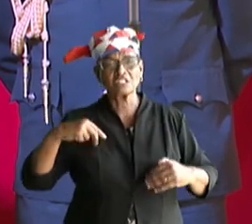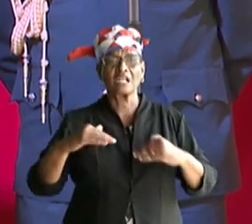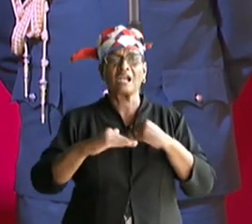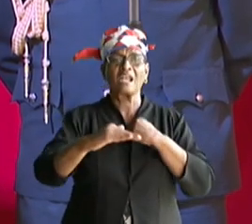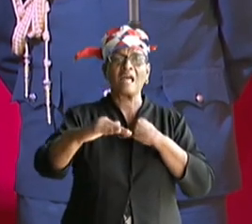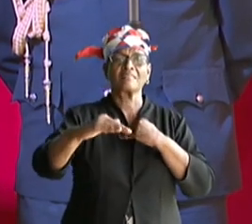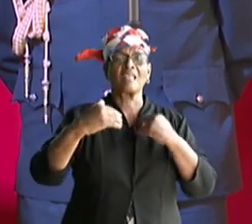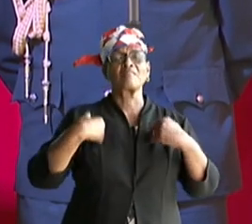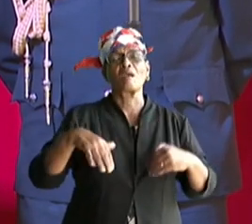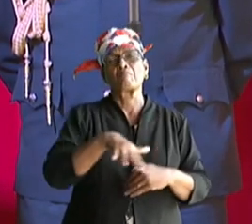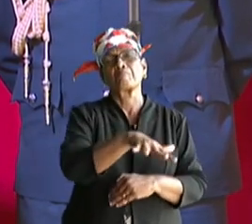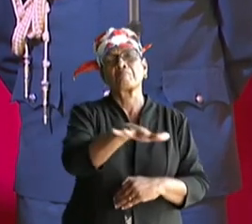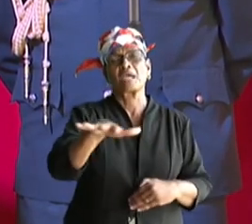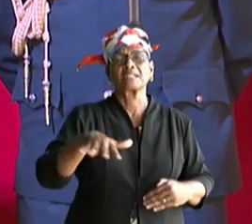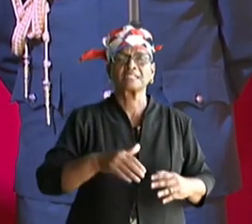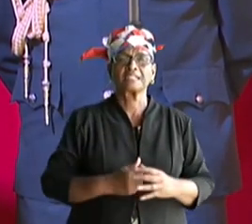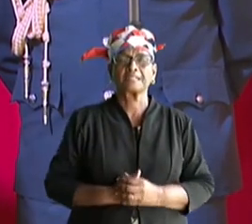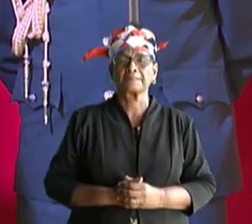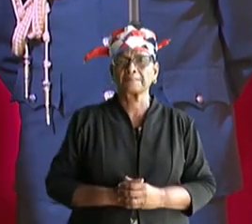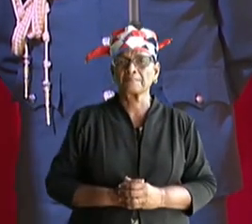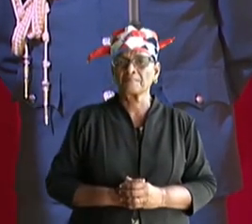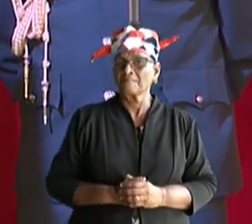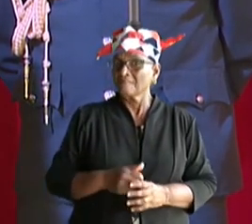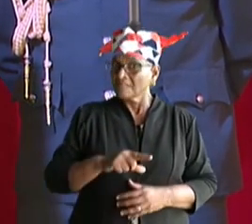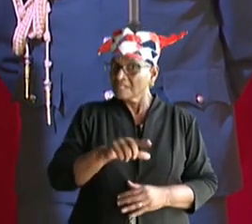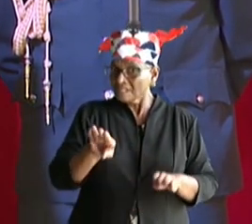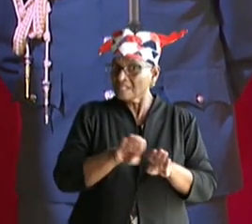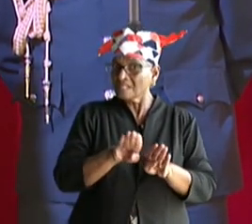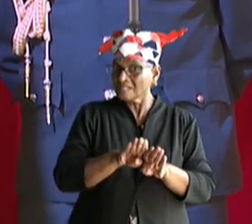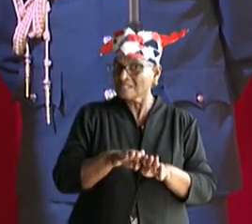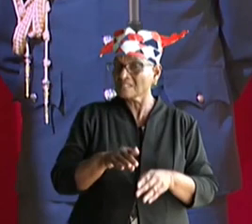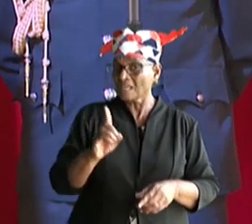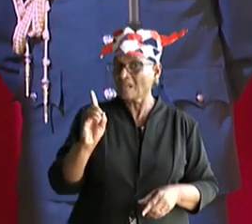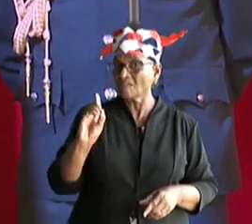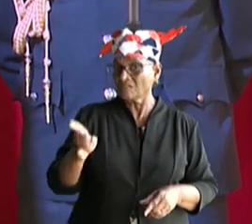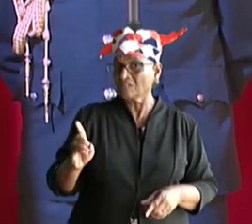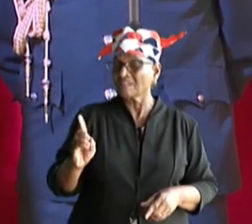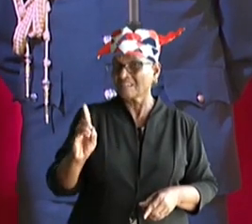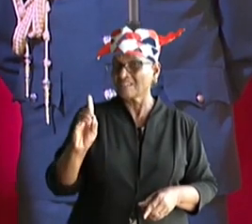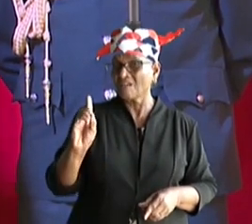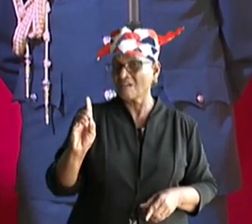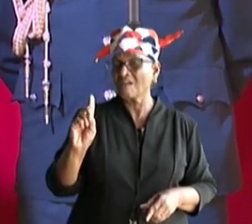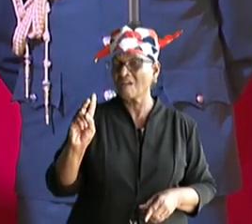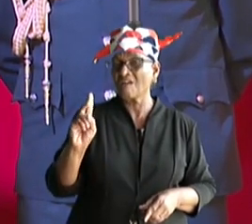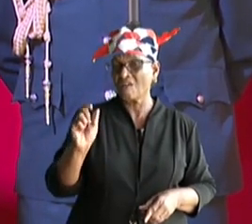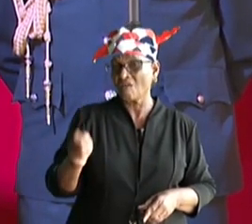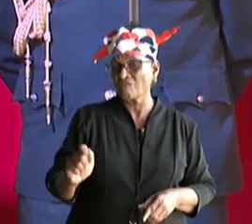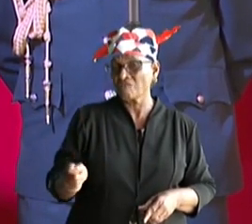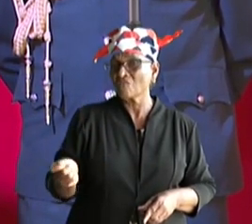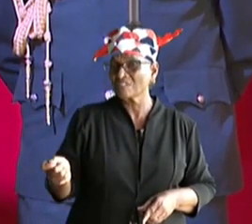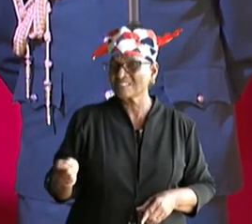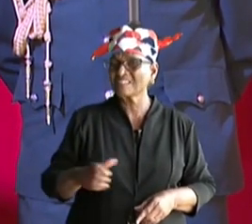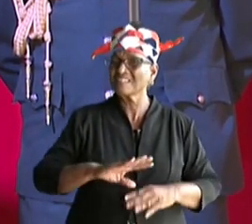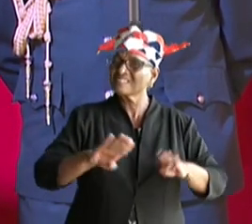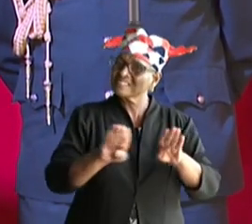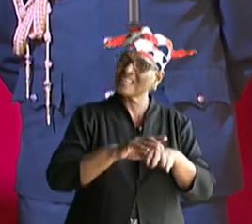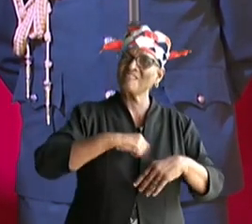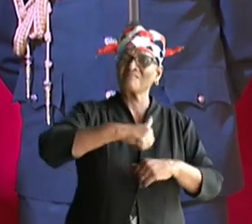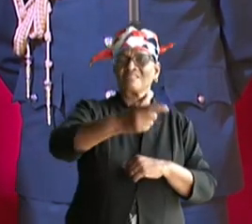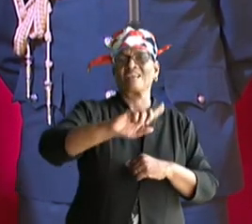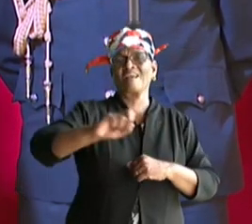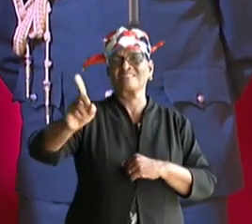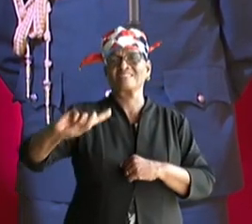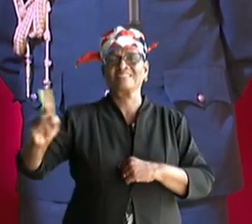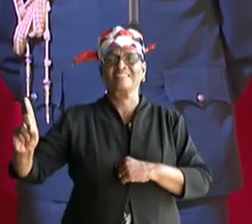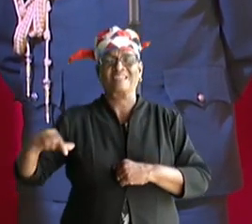en volk. Net als u, meneer de voorzitter, net als velen van ons hier in ons